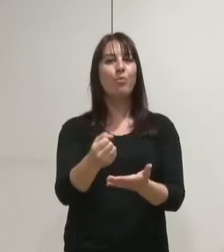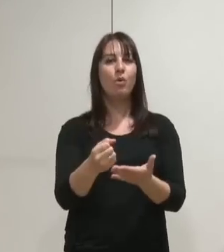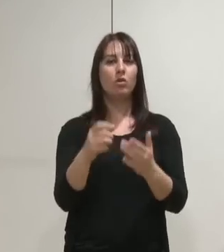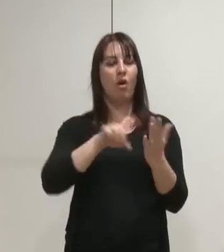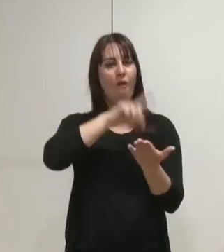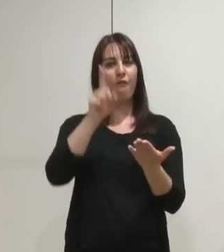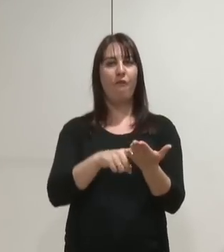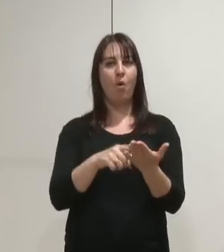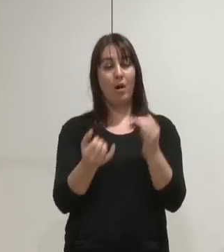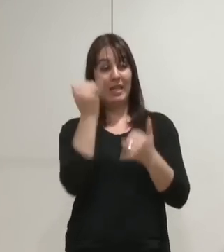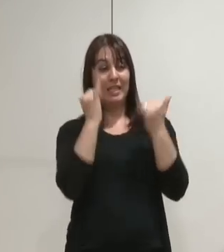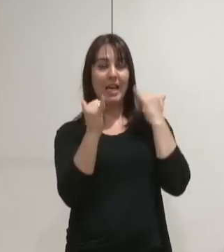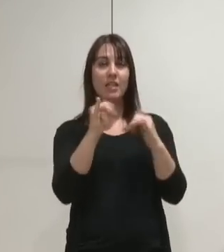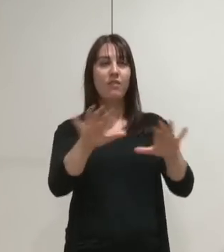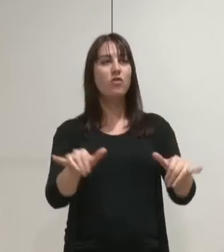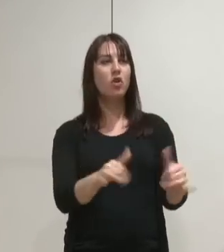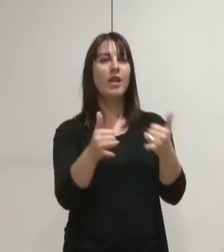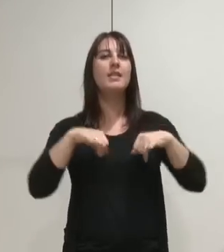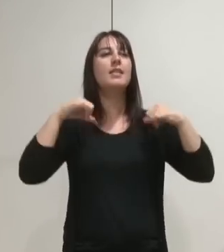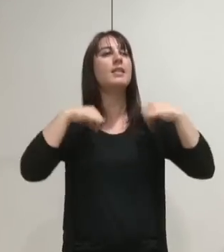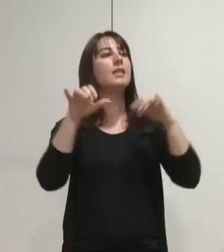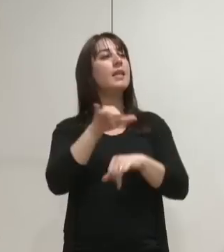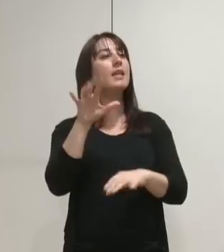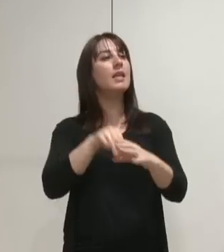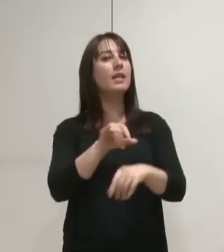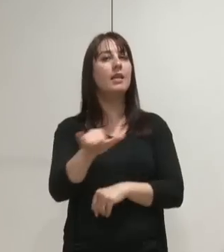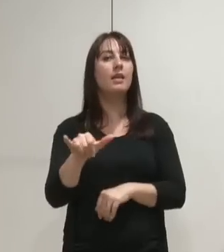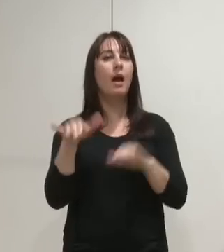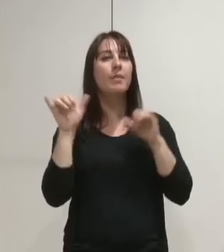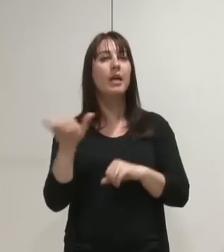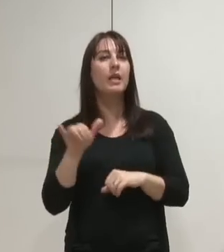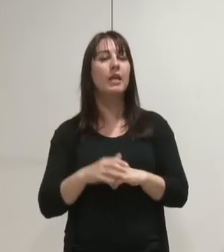jeunesse qui ne prend pas part au vote qui s'abstient